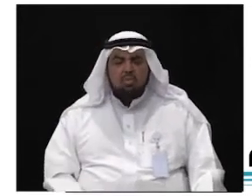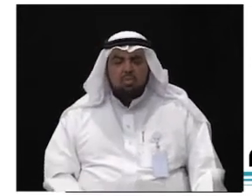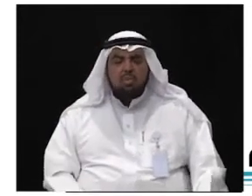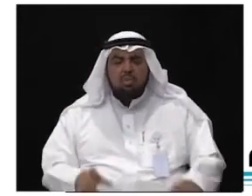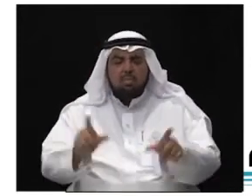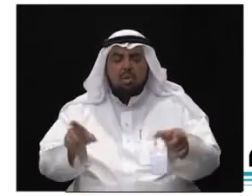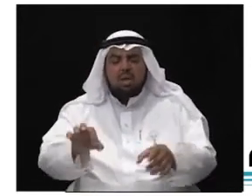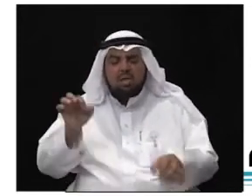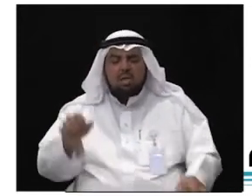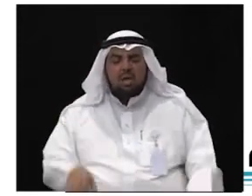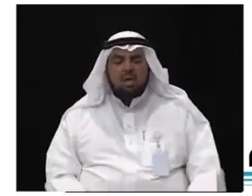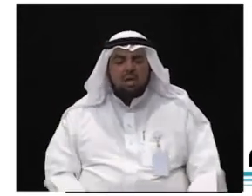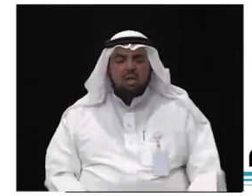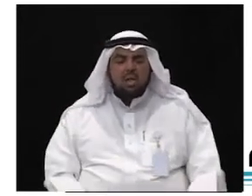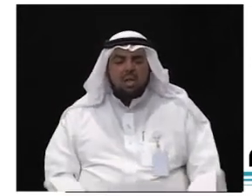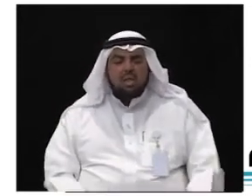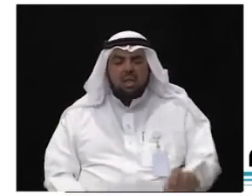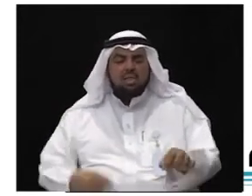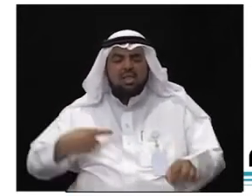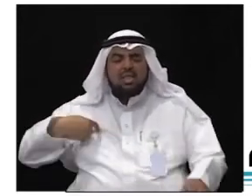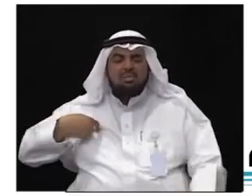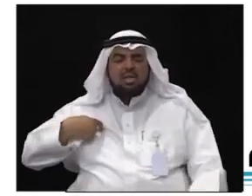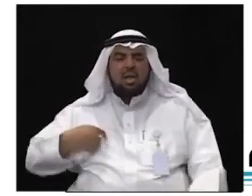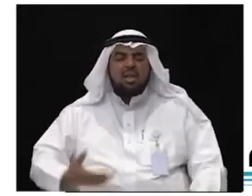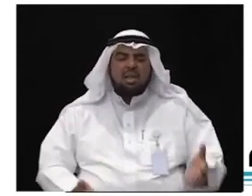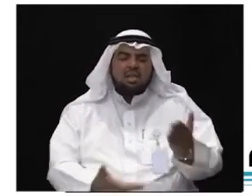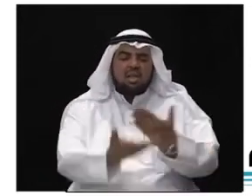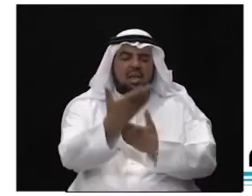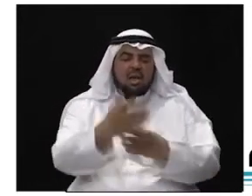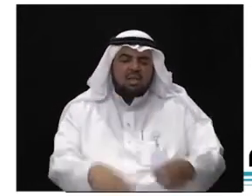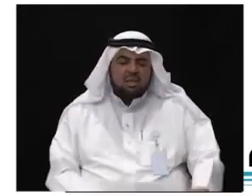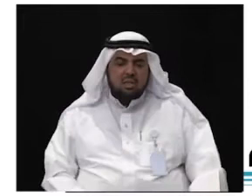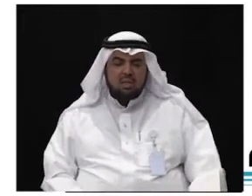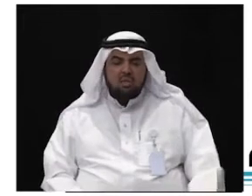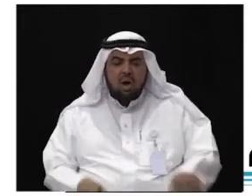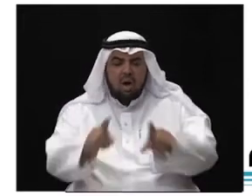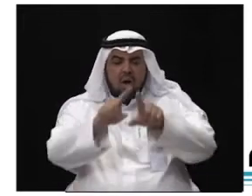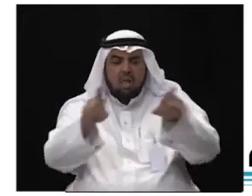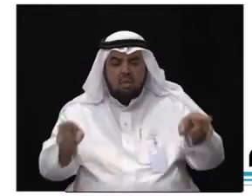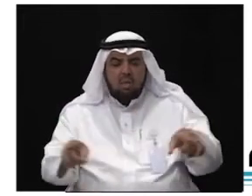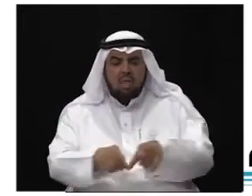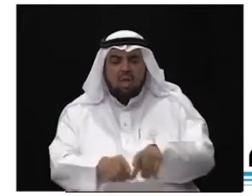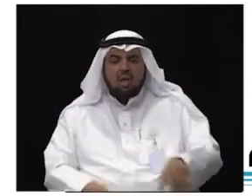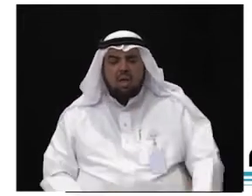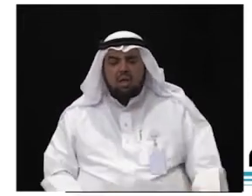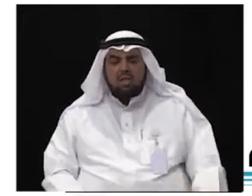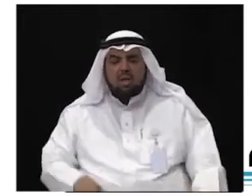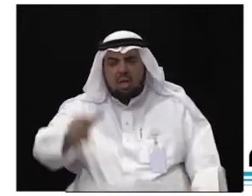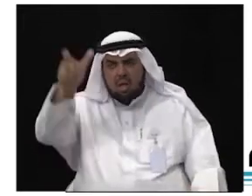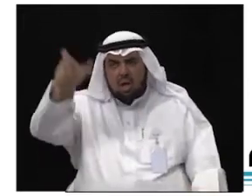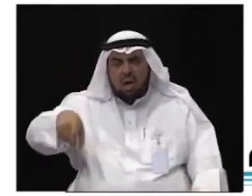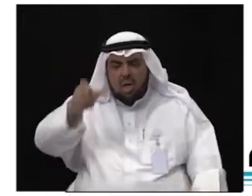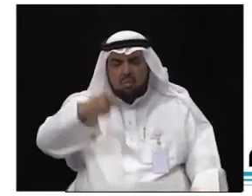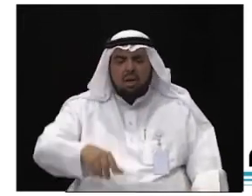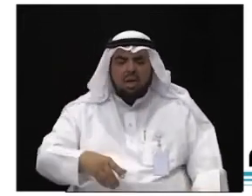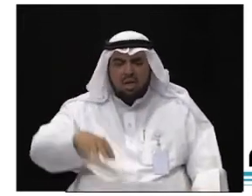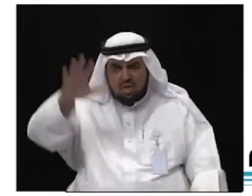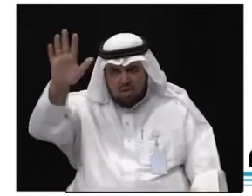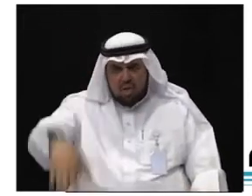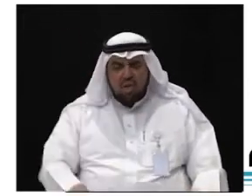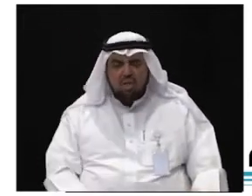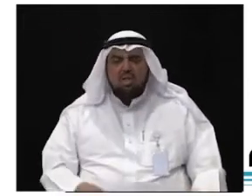الإدخال. أما أداة التسمية ليبل فهي من أدوات الإخراج. أداة القائمة ليست من أدوات